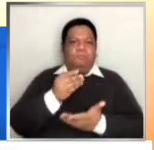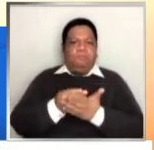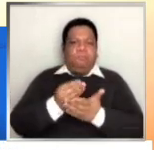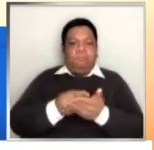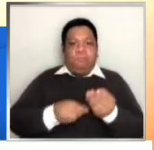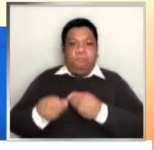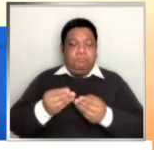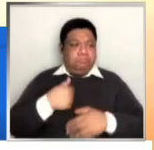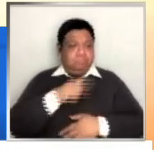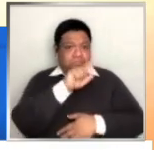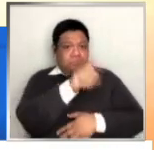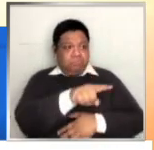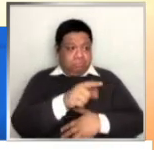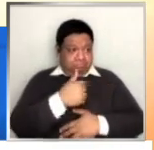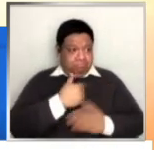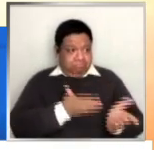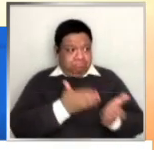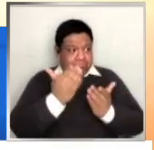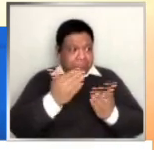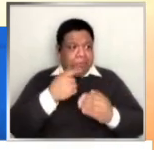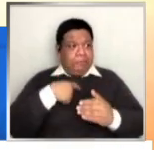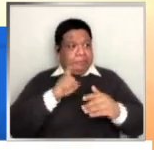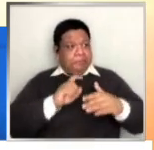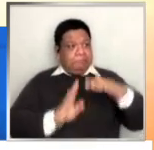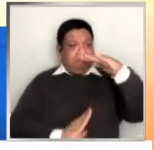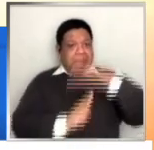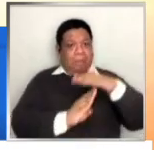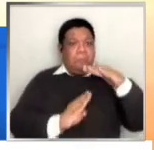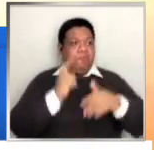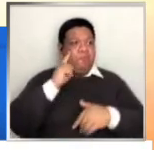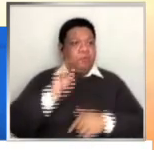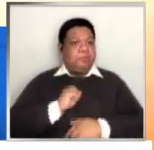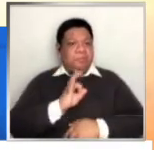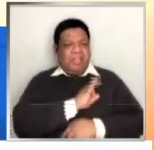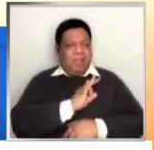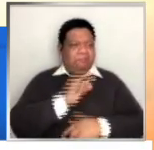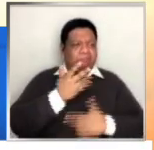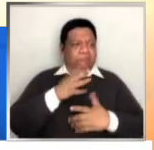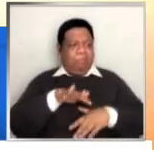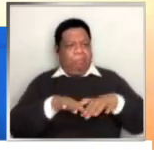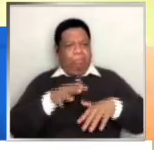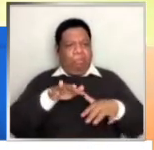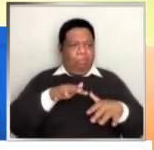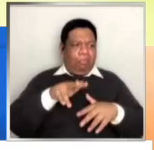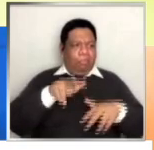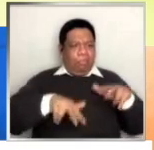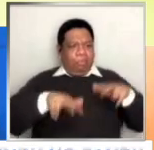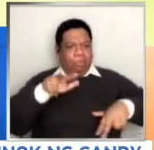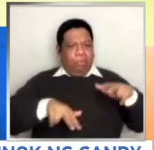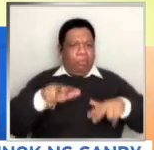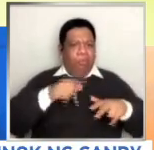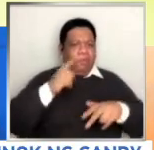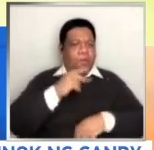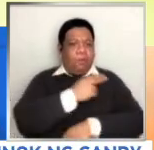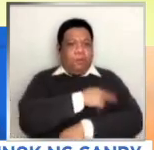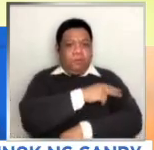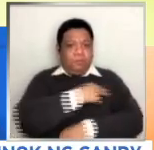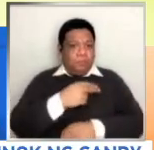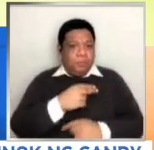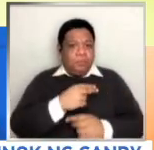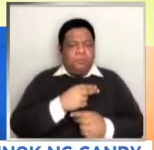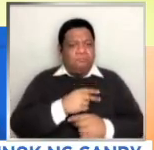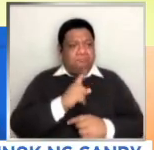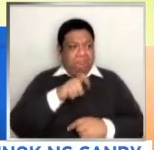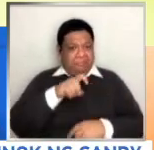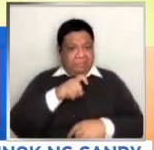COVID at nagdedelikado ang kapasidad ng healthcare system natin. hindi ho time out ang solusyon. Ang solusyon